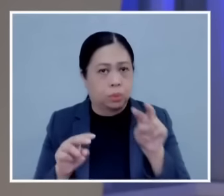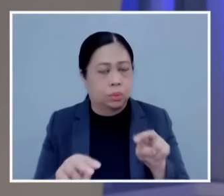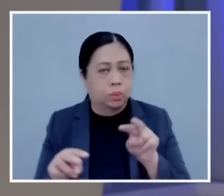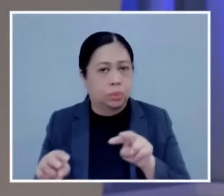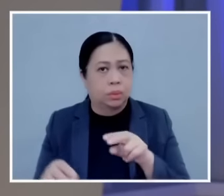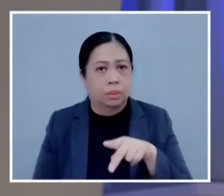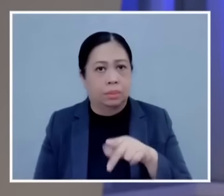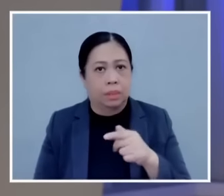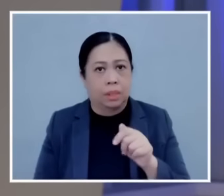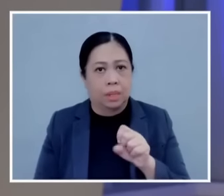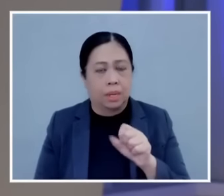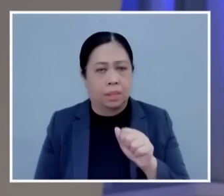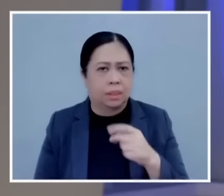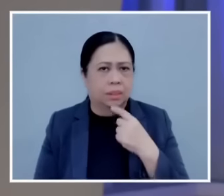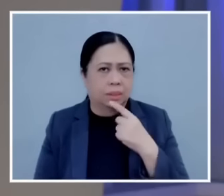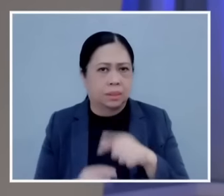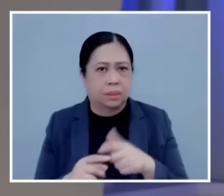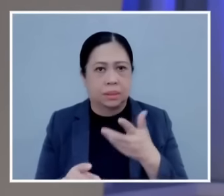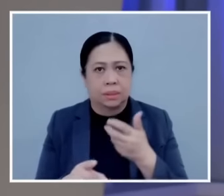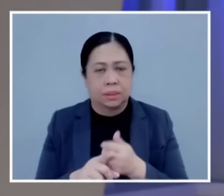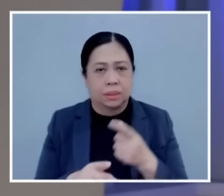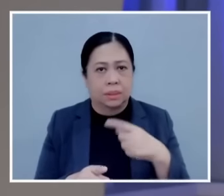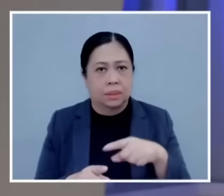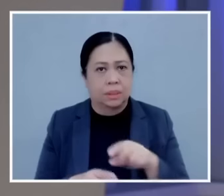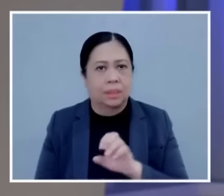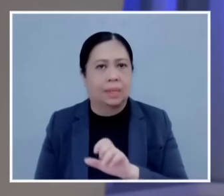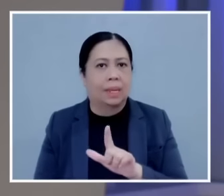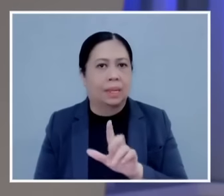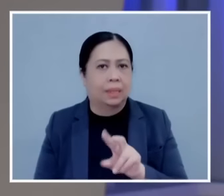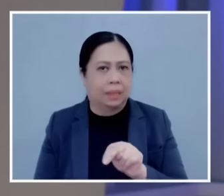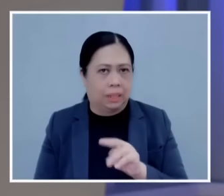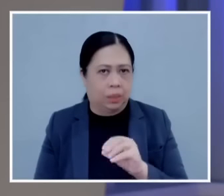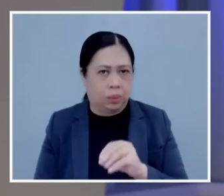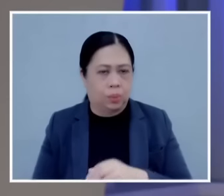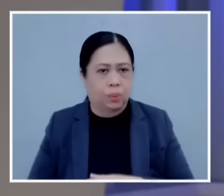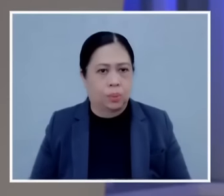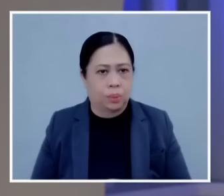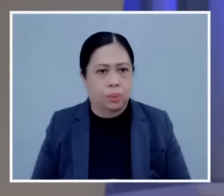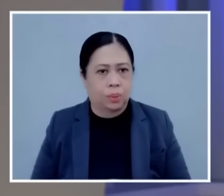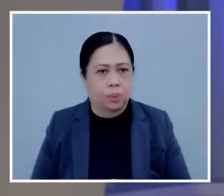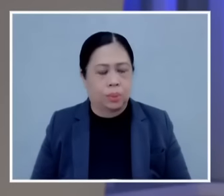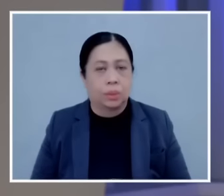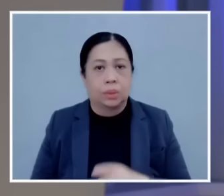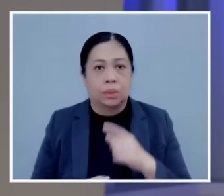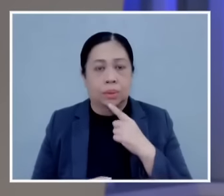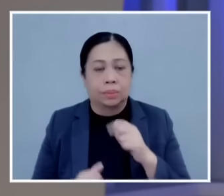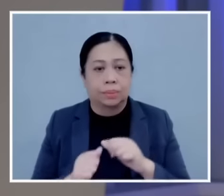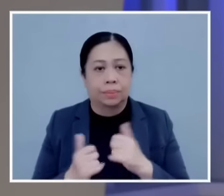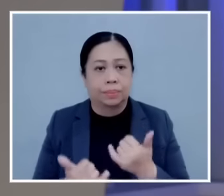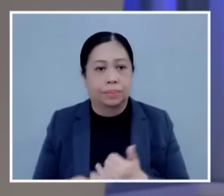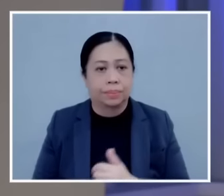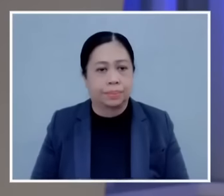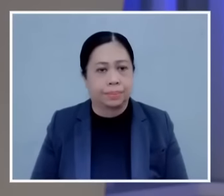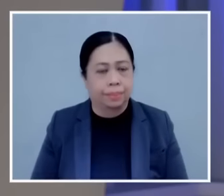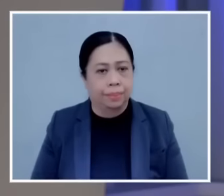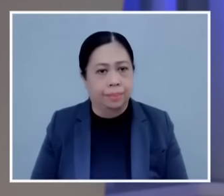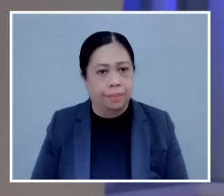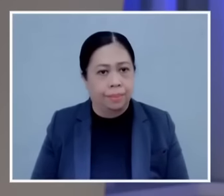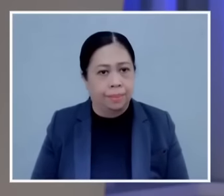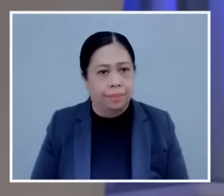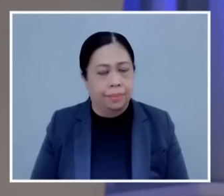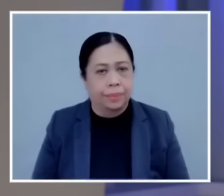PAGASA. Sinasabing epekto na ito ng El Nino, lalo't ayon sa ahensya, nadagdagan na ang bilang ng